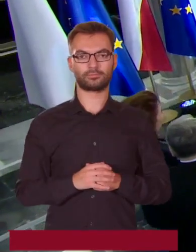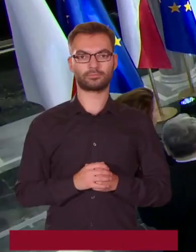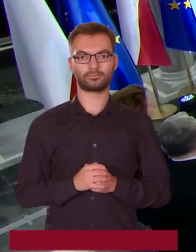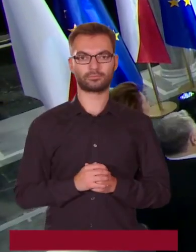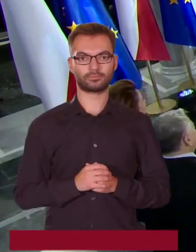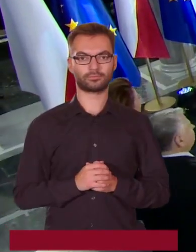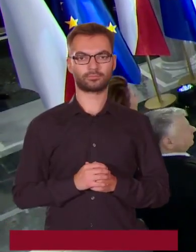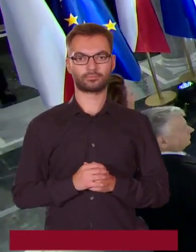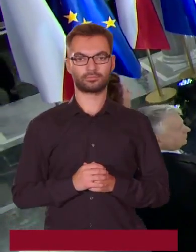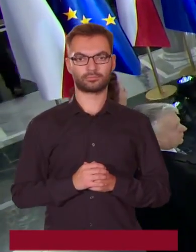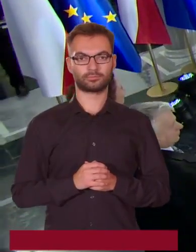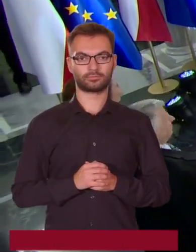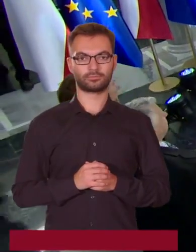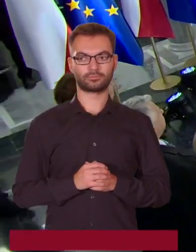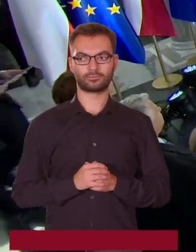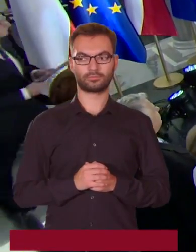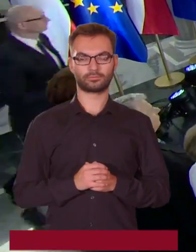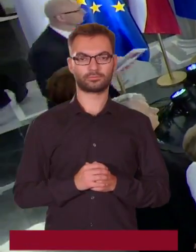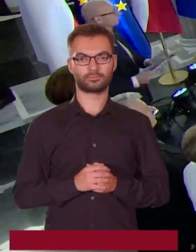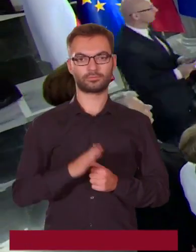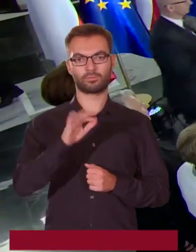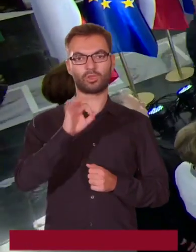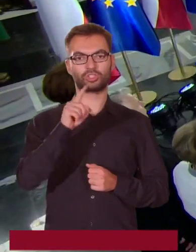Proszę panią Bożenę Teresę Borys-Szopę.